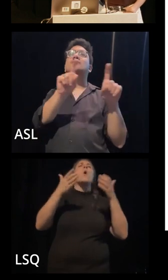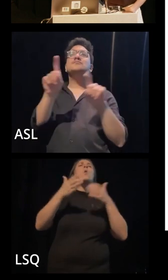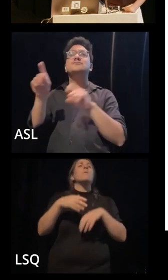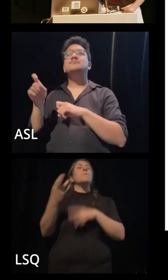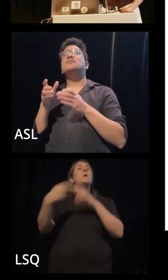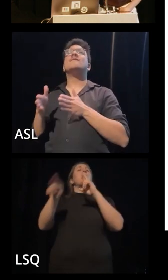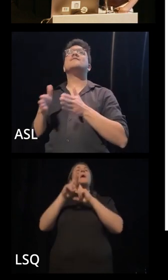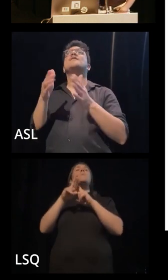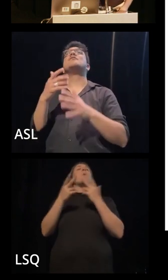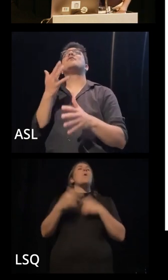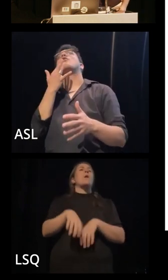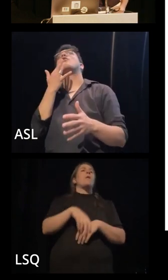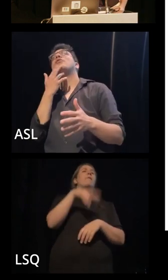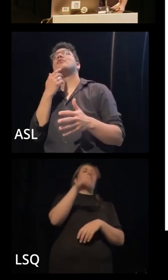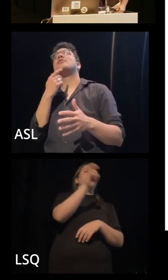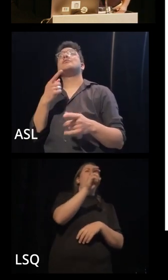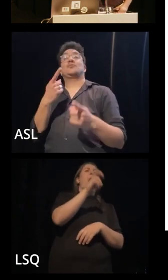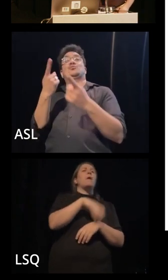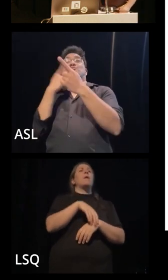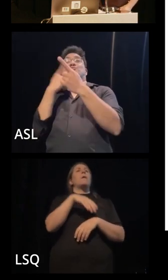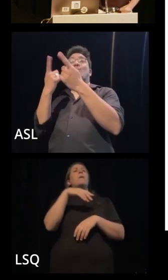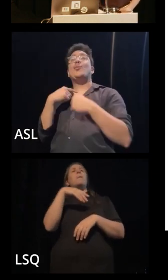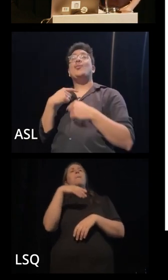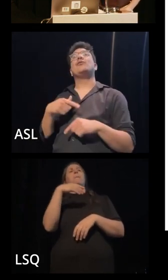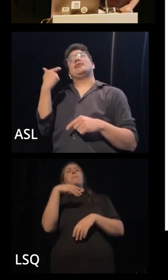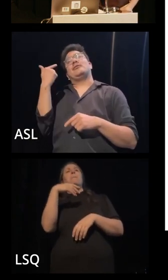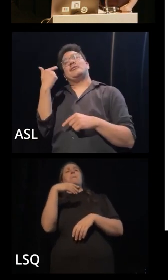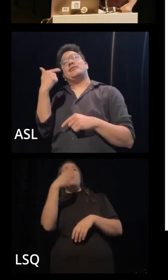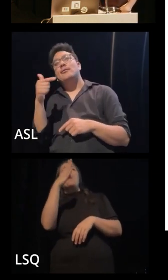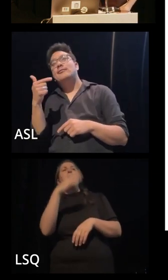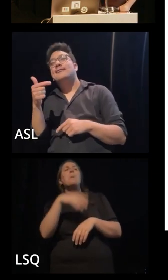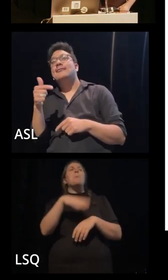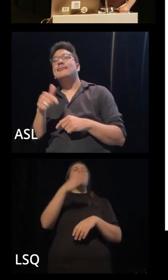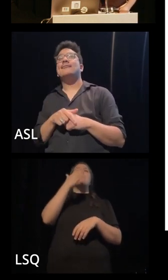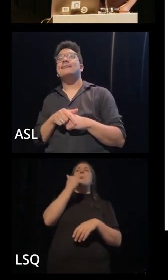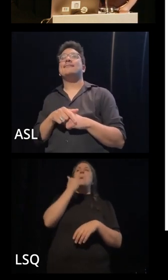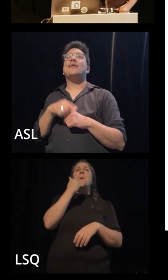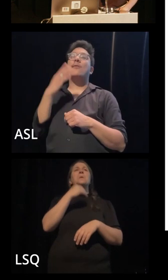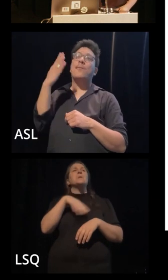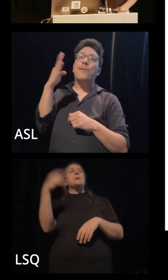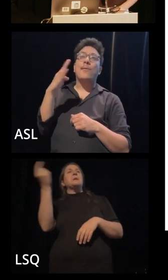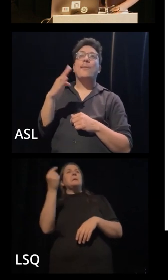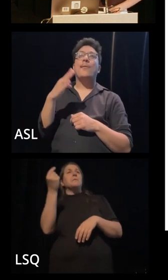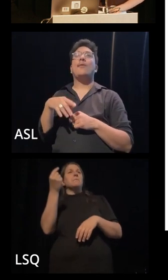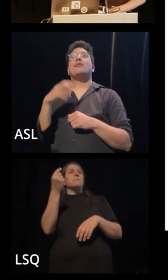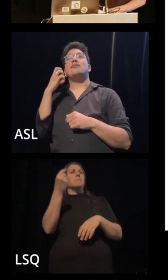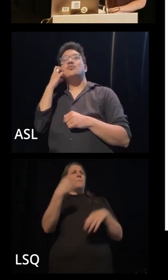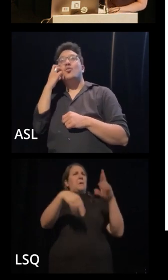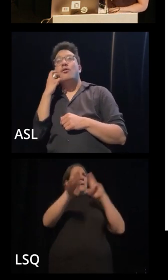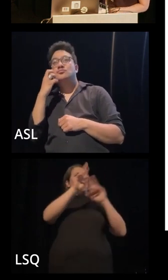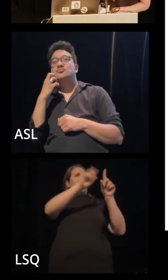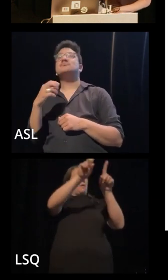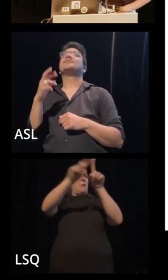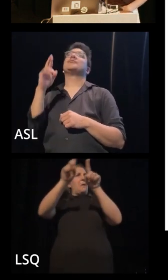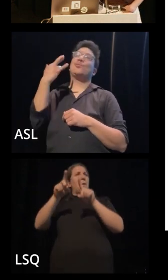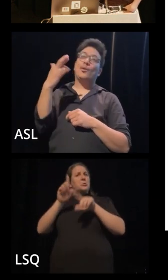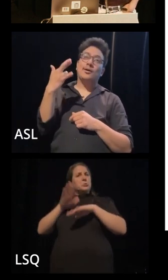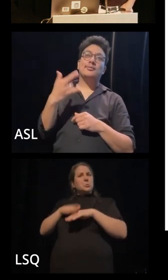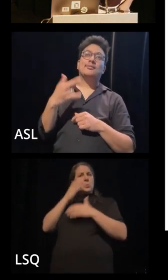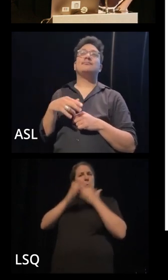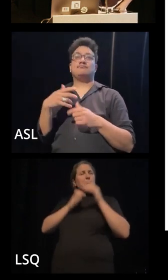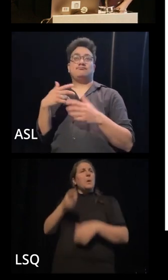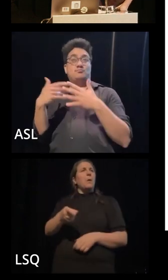Vert, brun, bleu et gris, selon le jour et l'état de l'eau. Comme vous pouvez voir dans la